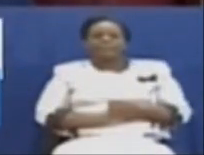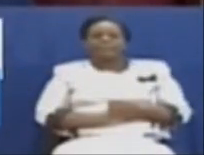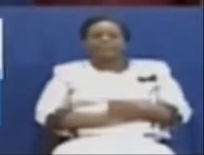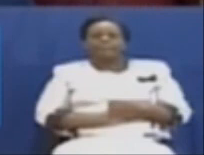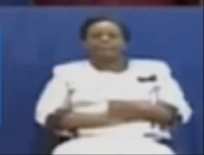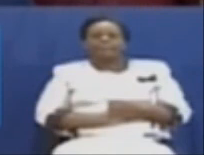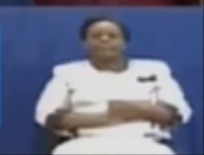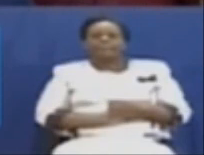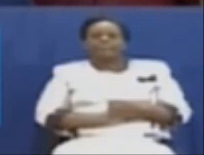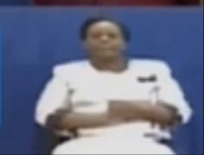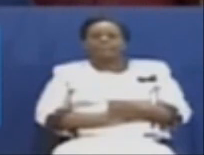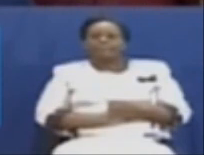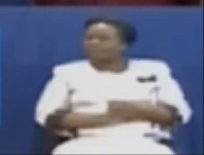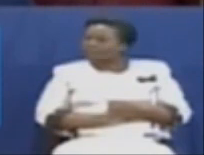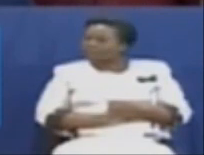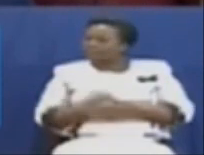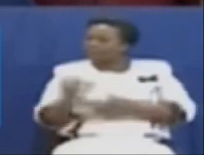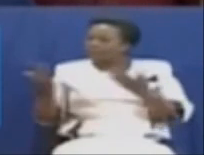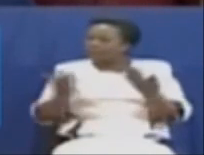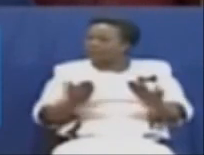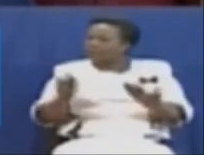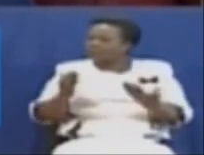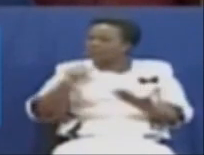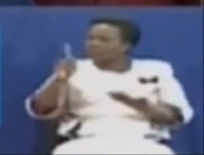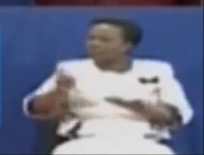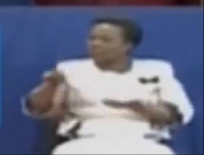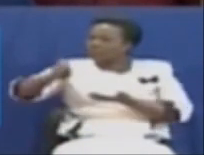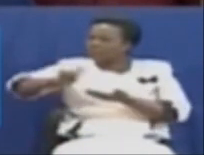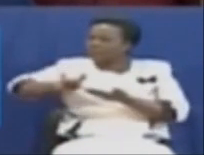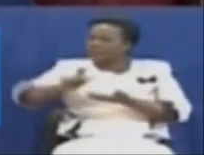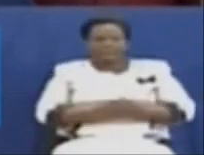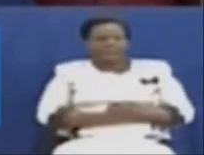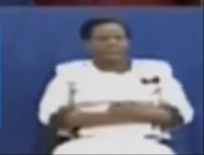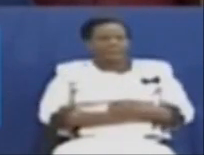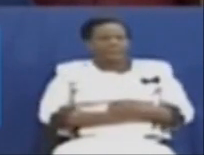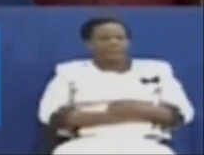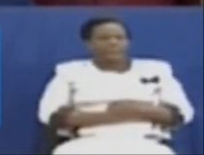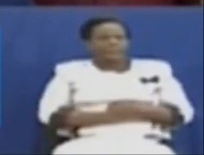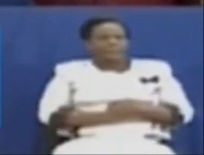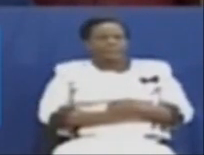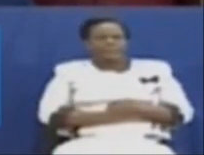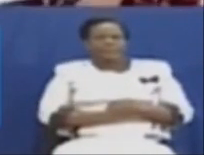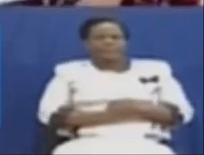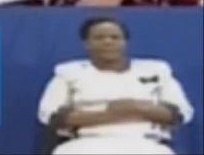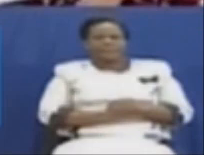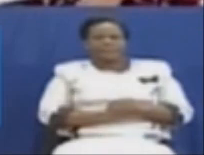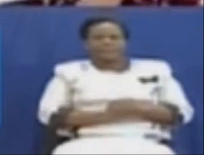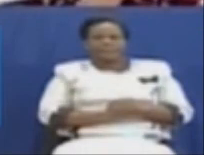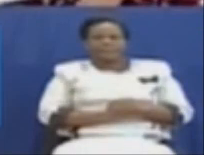Mheshimiwa Freeman Boy, swali la nyongeza. Mheshimiwa Waziri Mkuu,